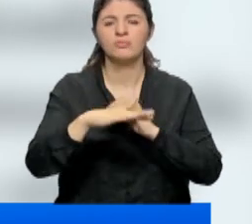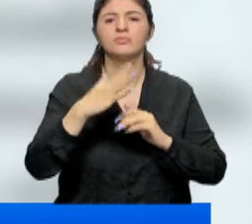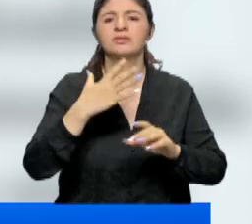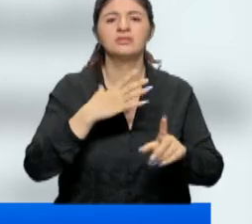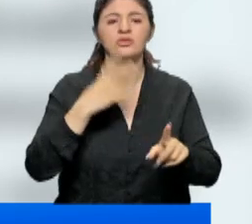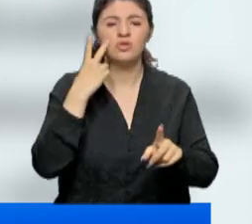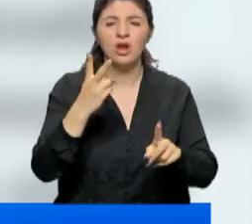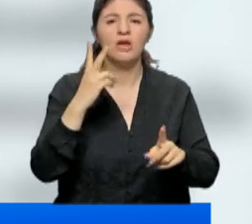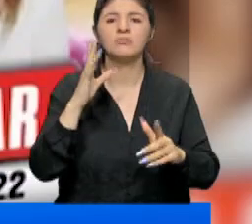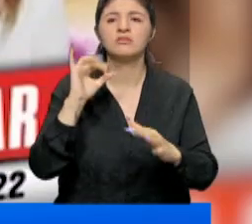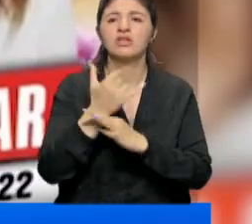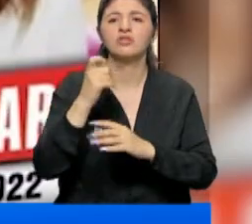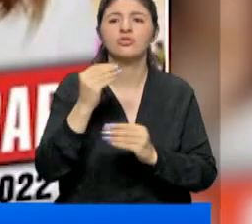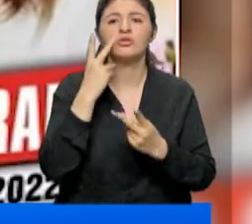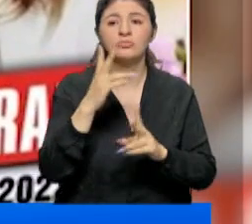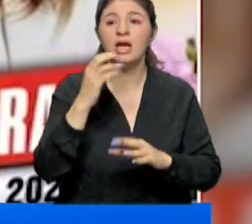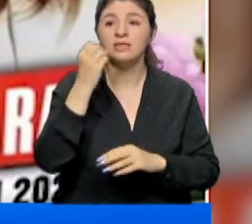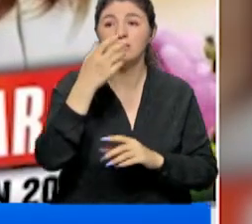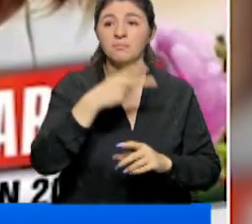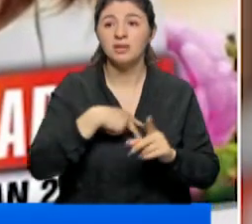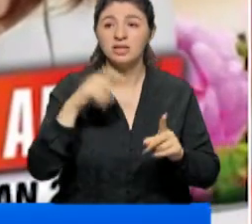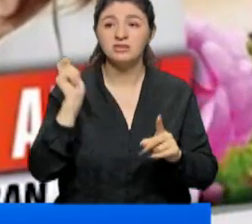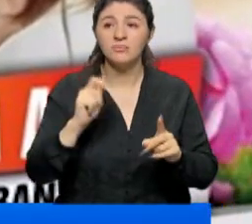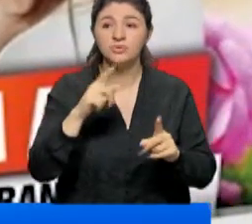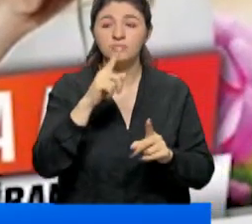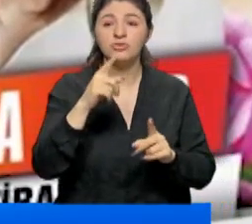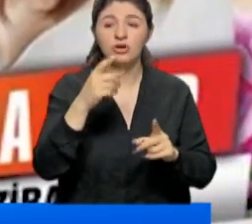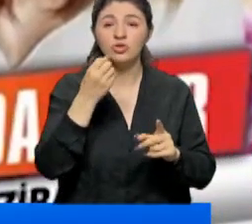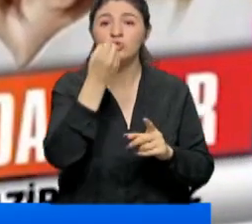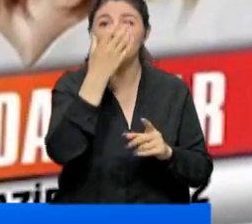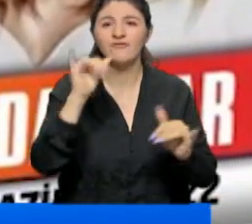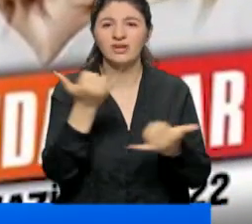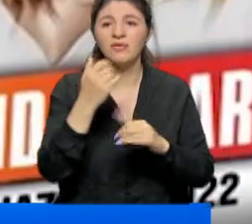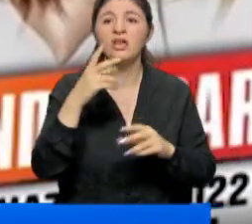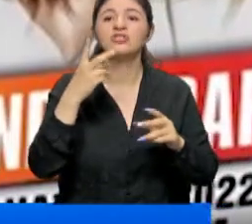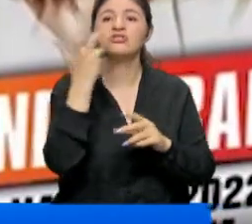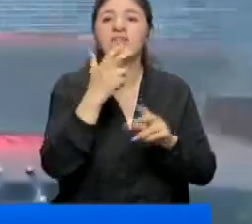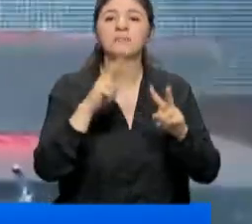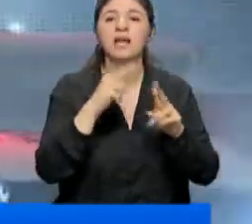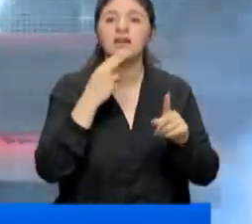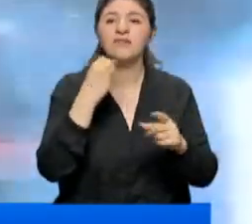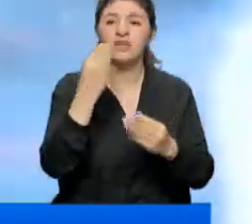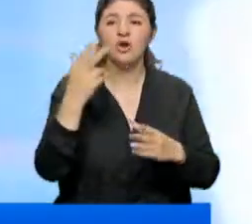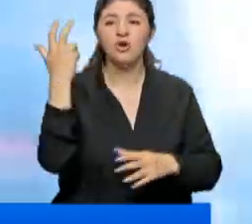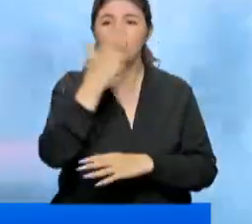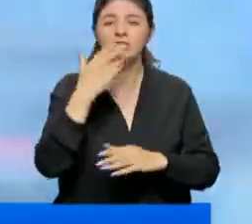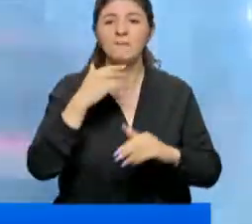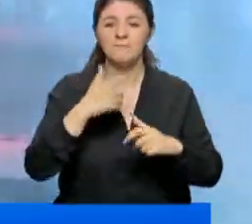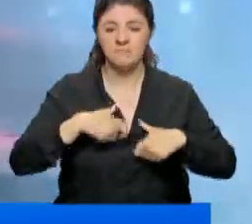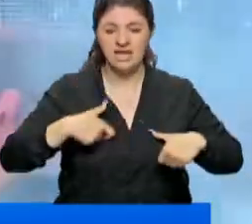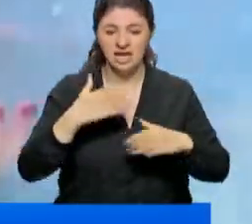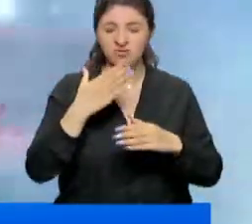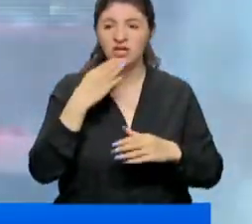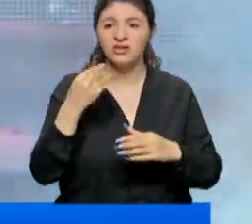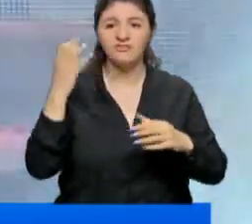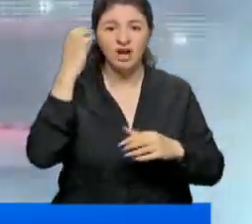değilsin ve sanatçı olarak kabul görmeyecektir Isparta Belediyesi'nin düzenlediği Gül Festivali'nde şarkıcı Melek boşluğun vereceği konser milli Gençlik